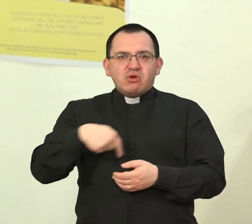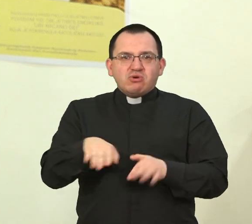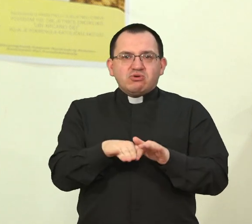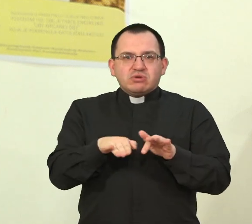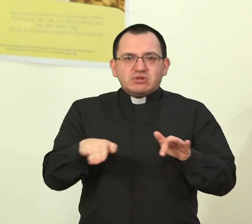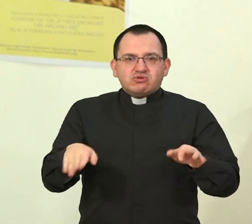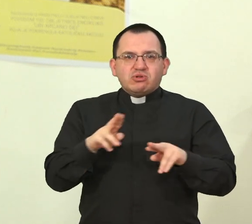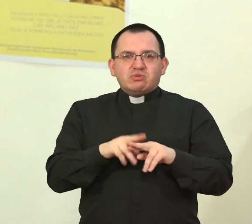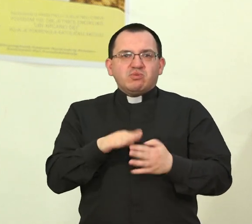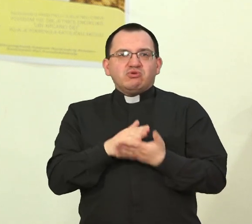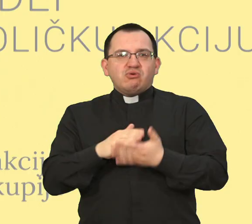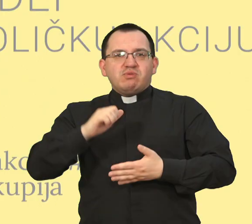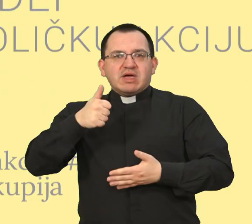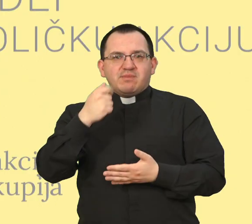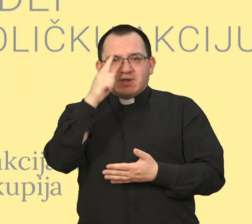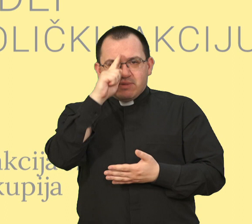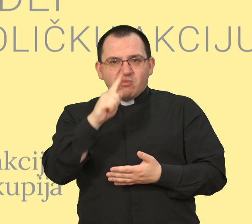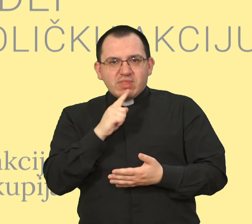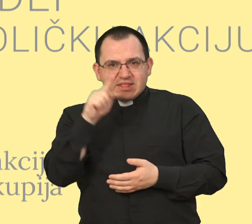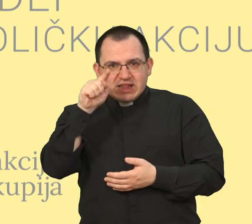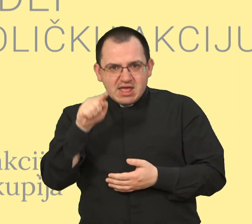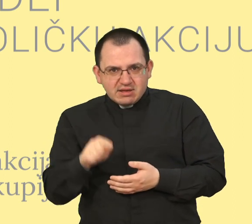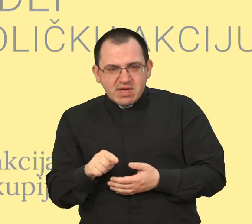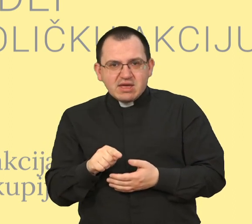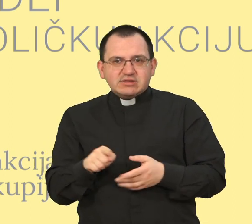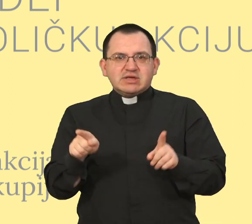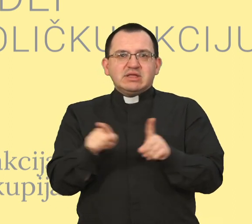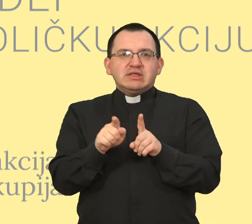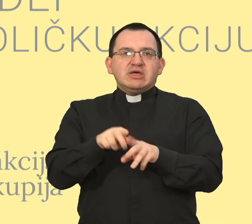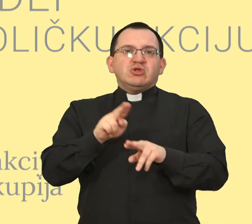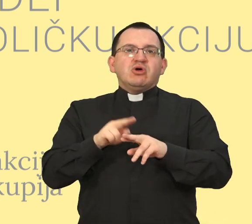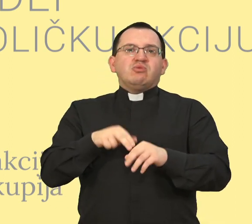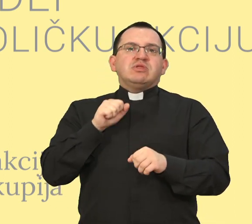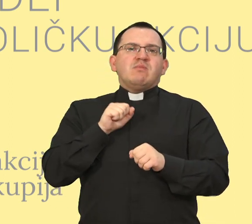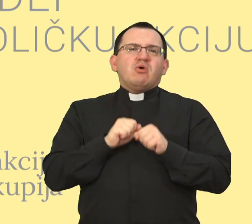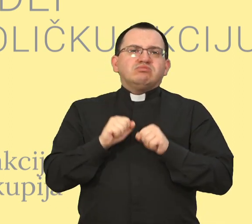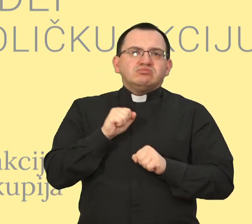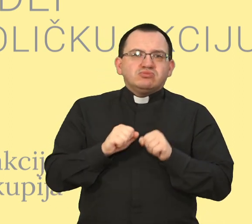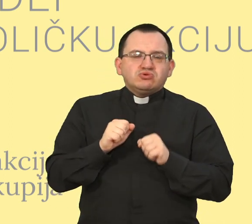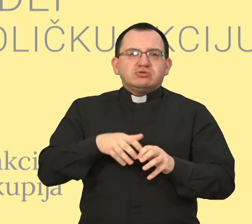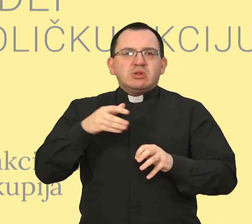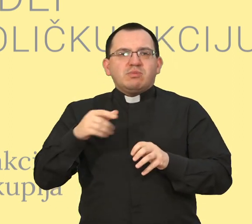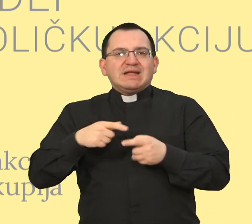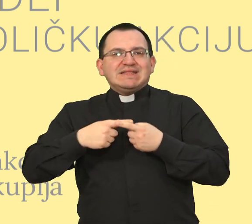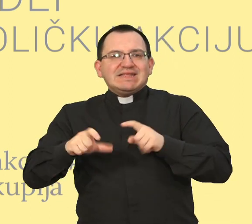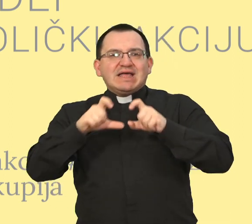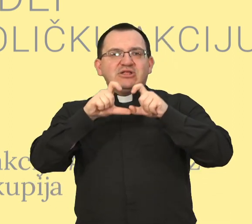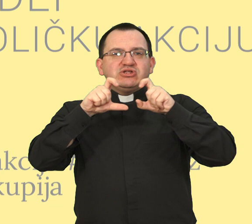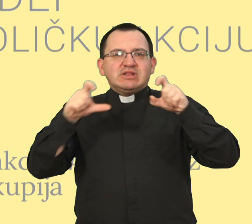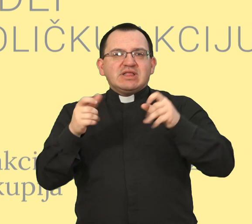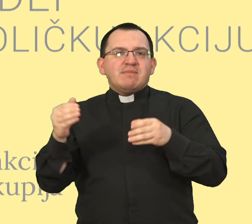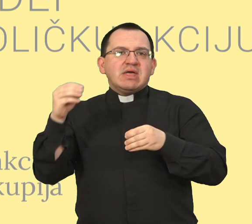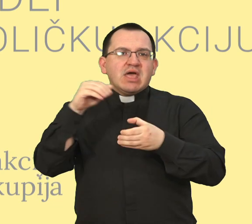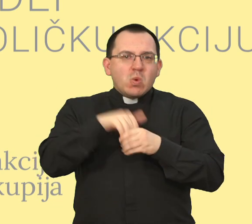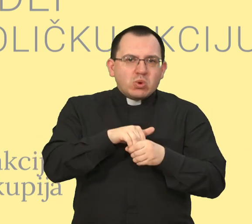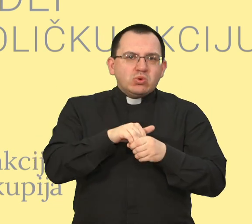svakog prvog ponedjeljka u mjesecu. Nastojat ćemo obraditi sve bitne teme u kojima katolici svakako sudjeluju, odnosno sva